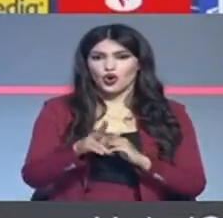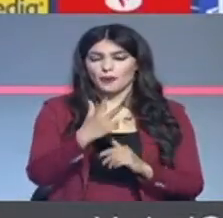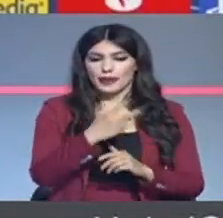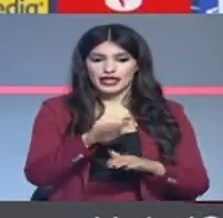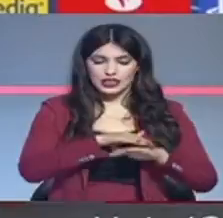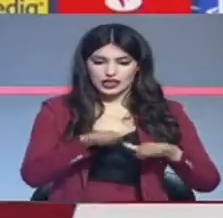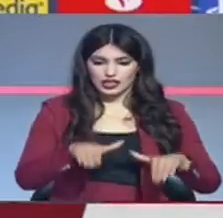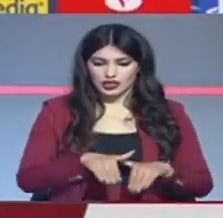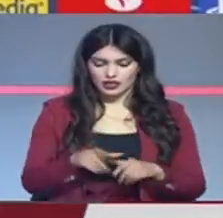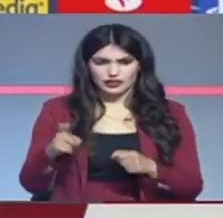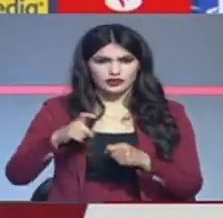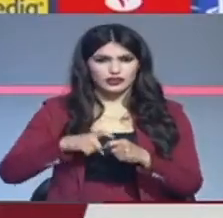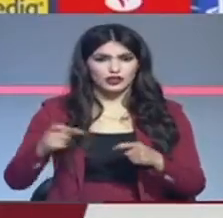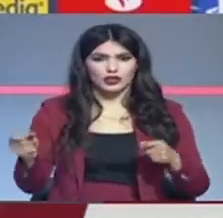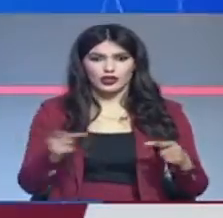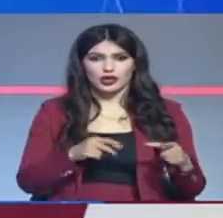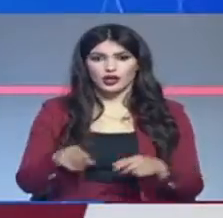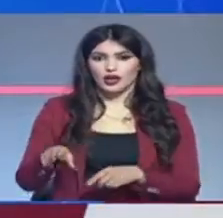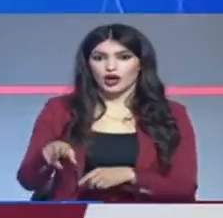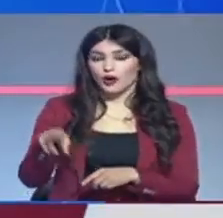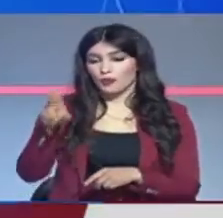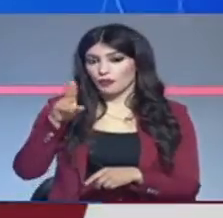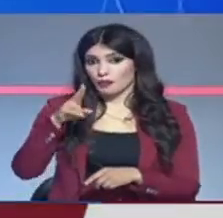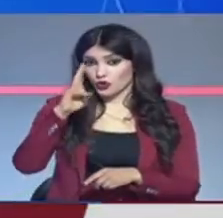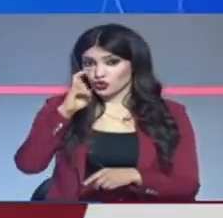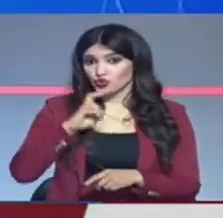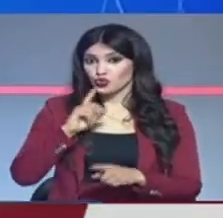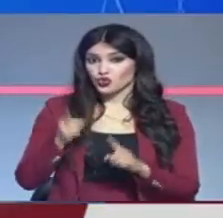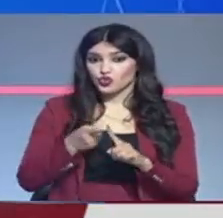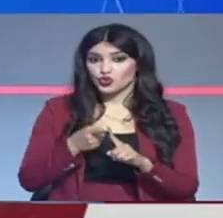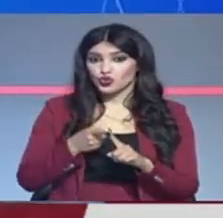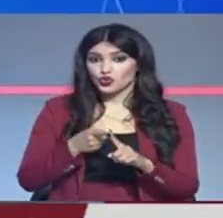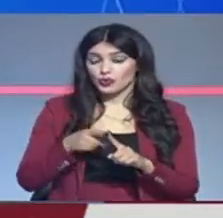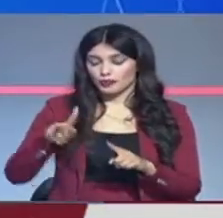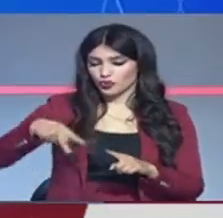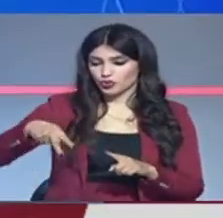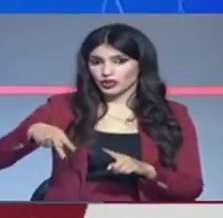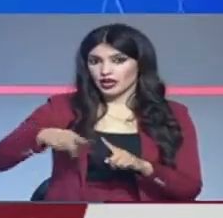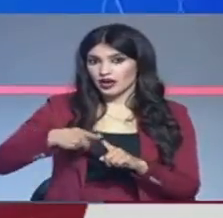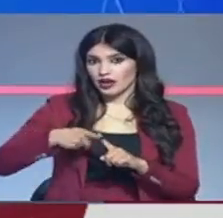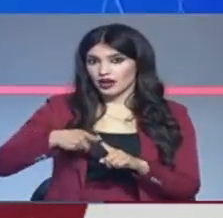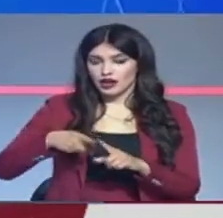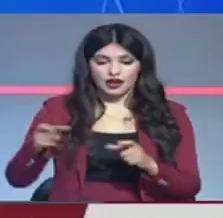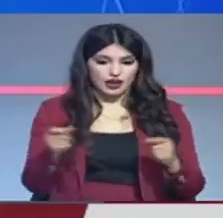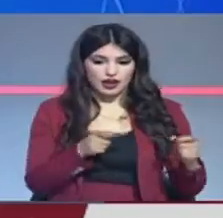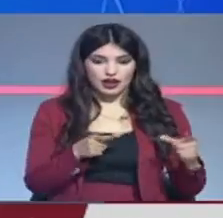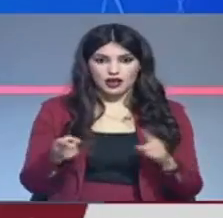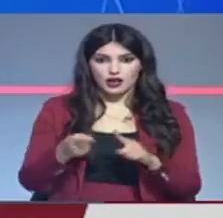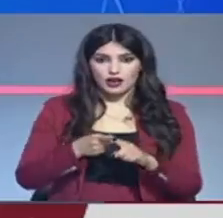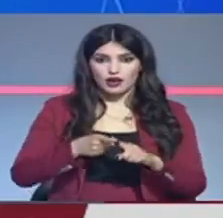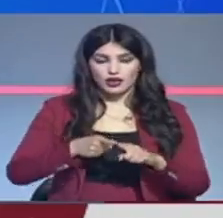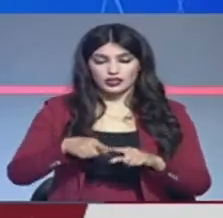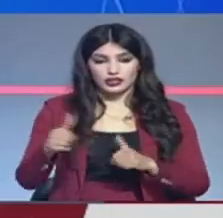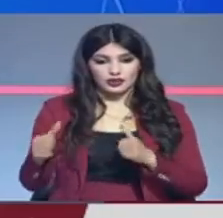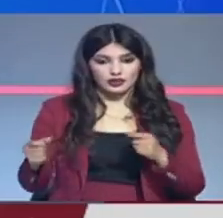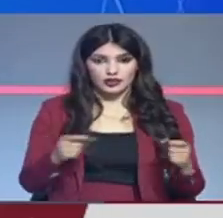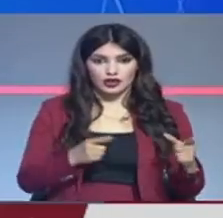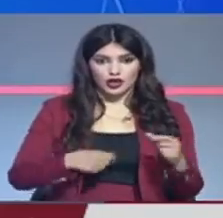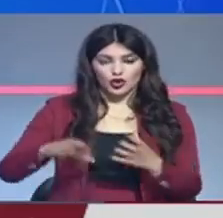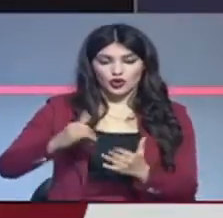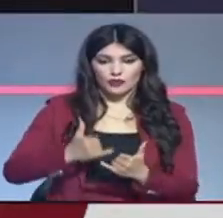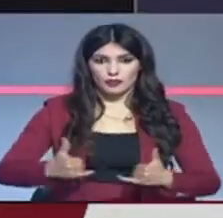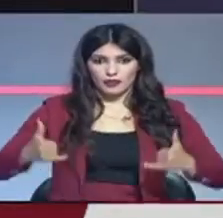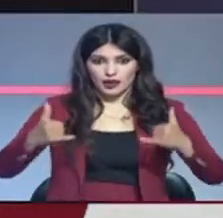عندما يستضيف بعد قليل بورتو البرتغالي في الدفعه الاولى من مواجهات اياب الدور الثمن النهائي من مسابقه كاس رابطه